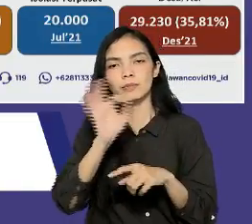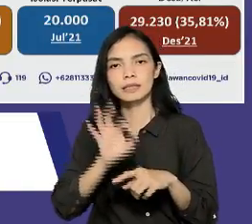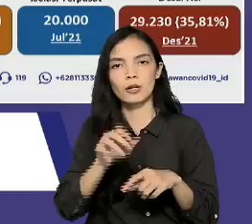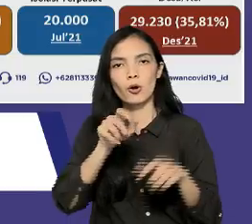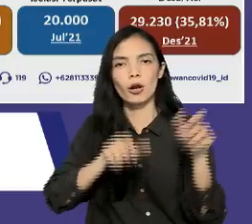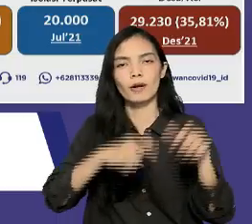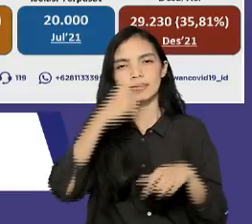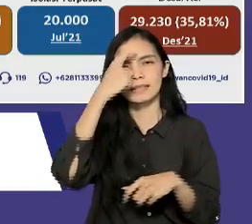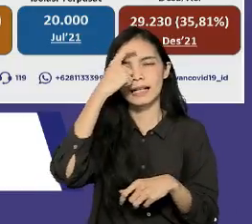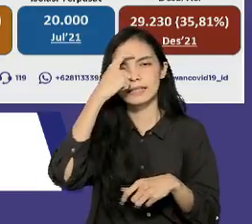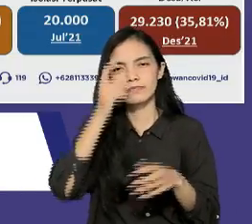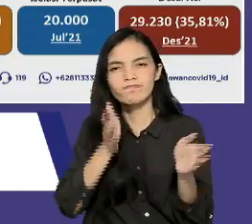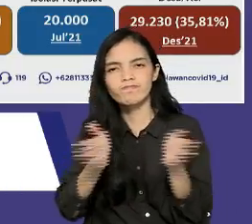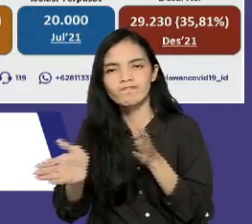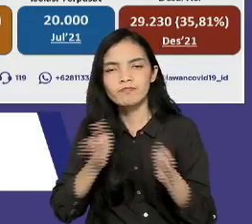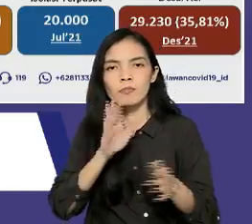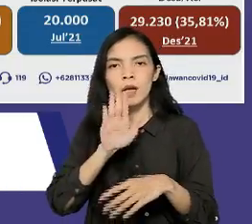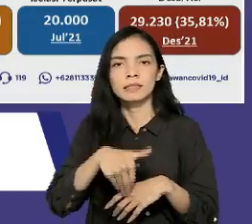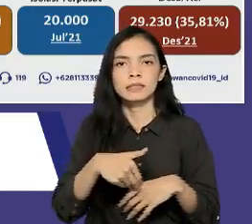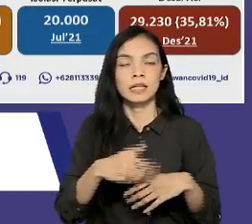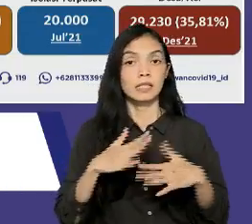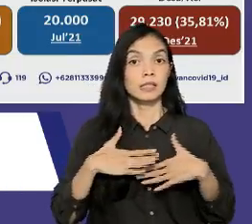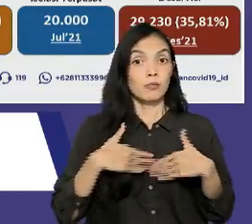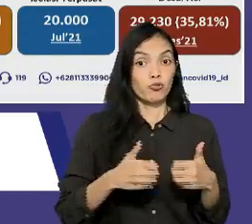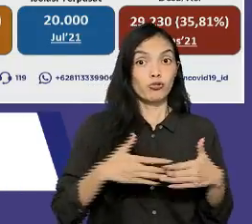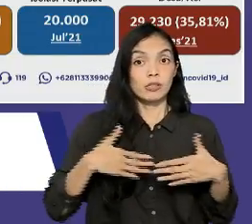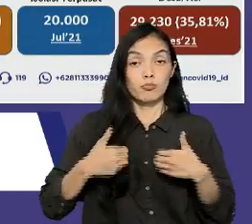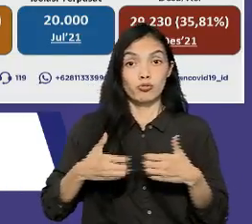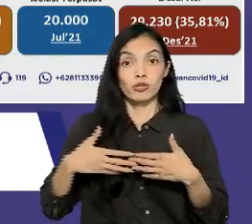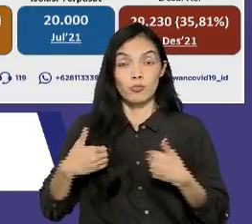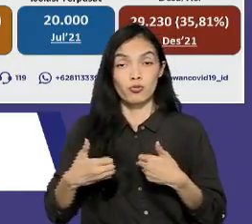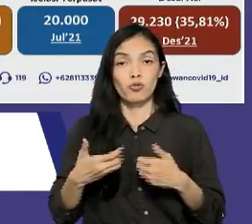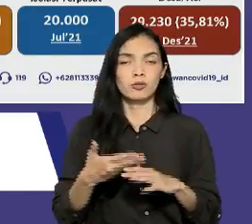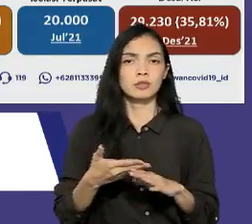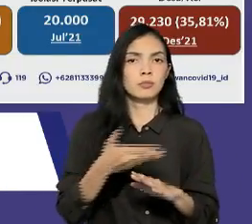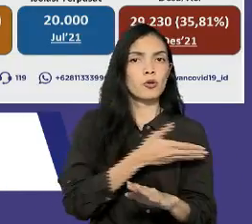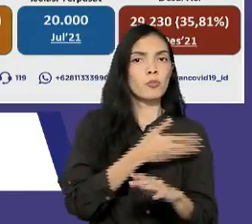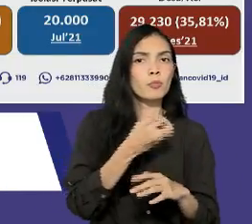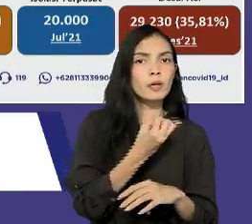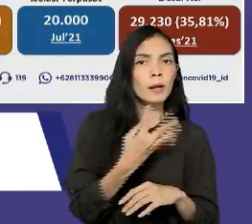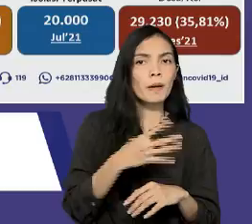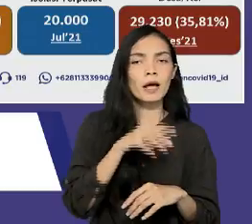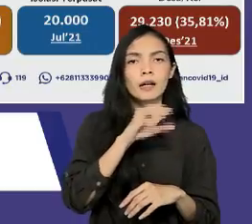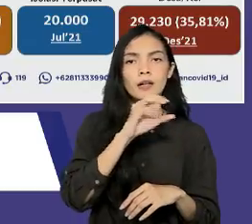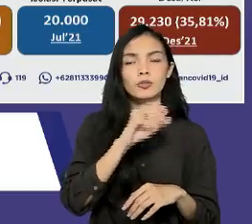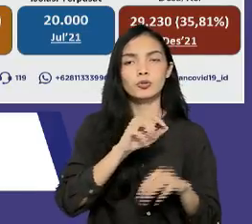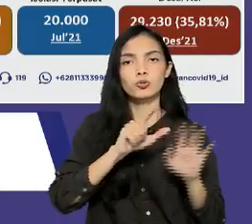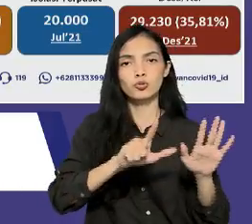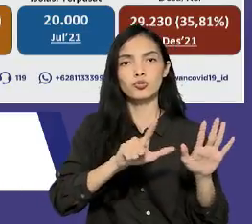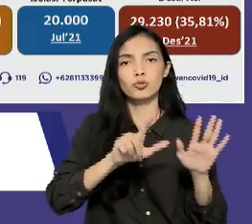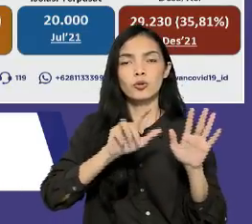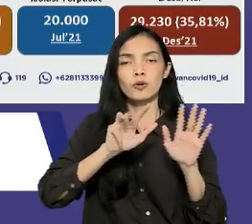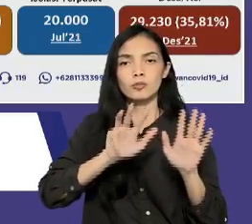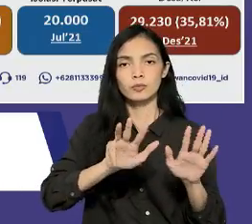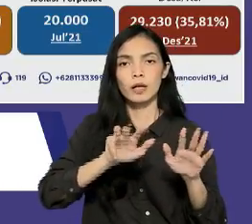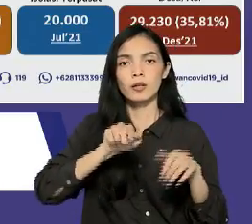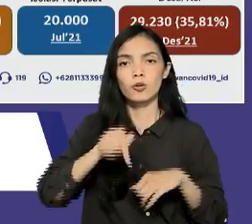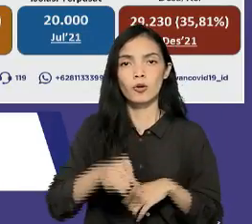0,11%. Sementara persentase kesembuhan yang pernah berada pada angka terendah yaitu